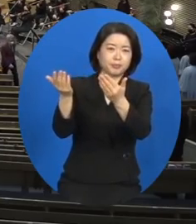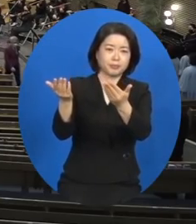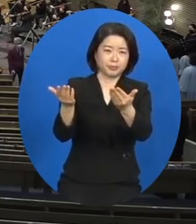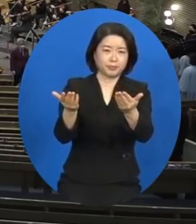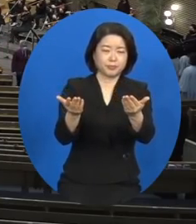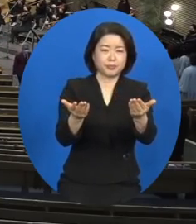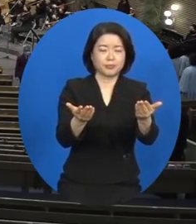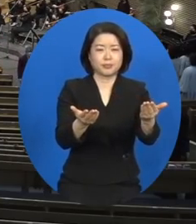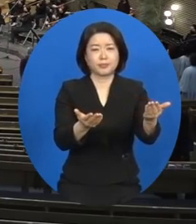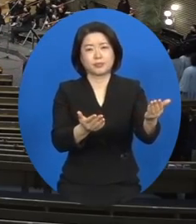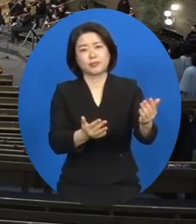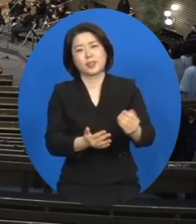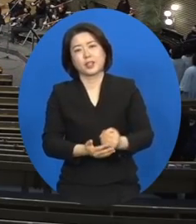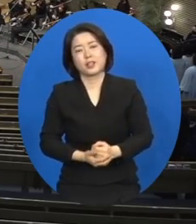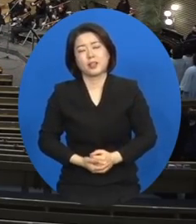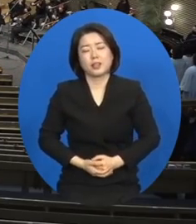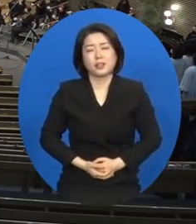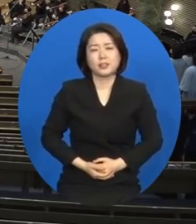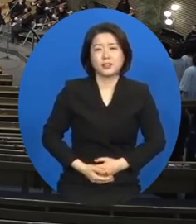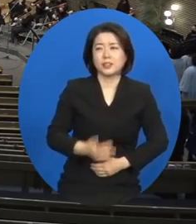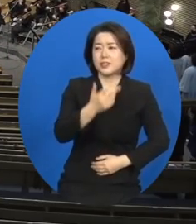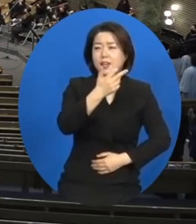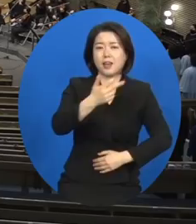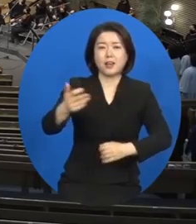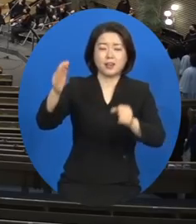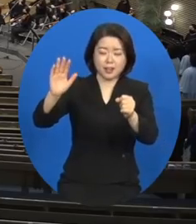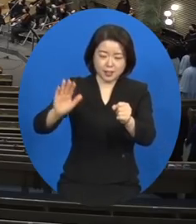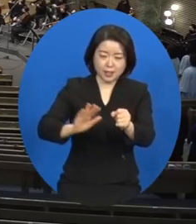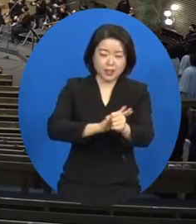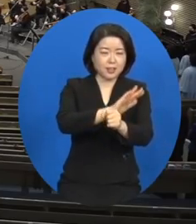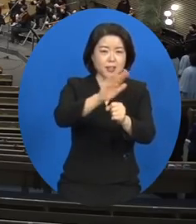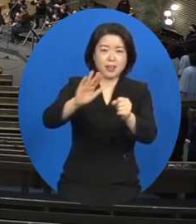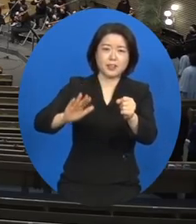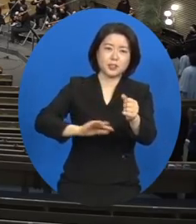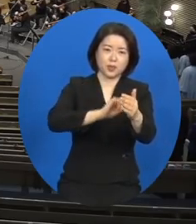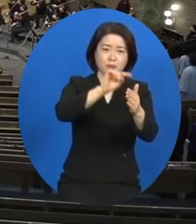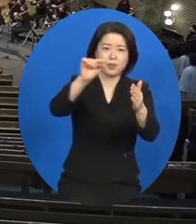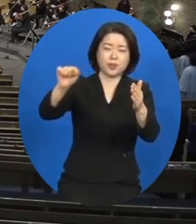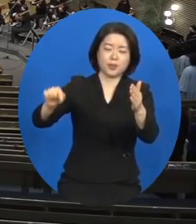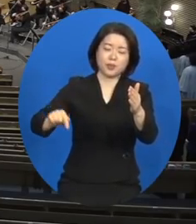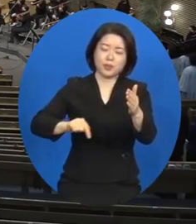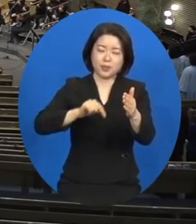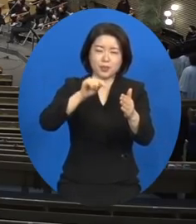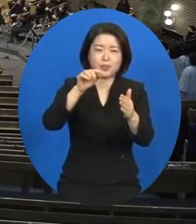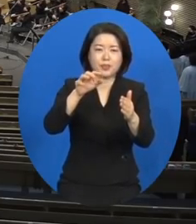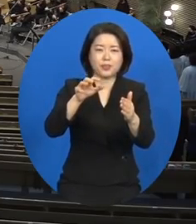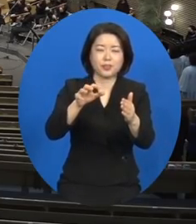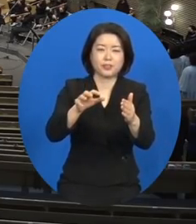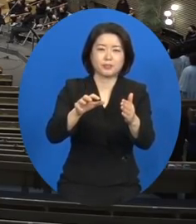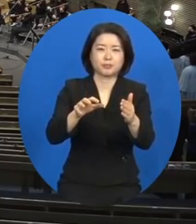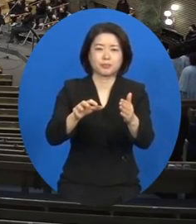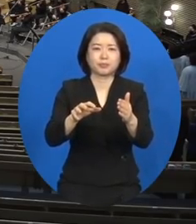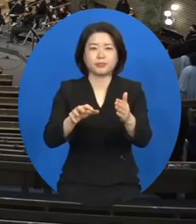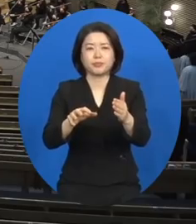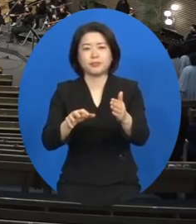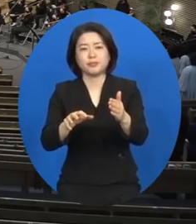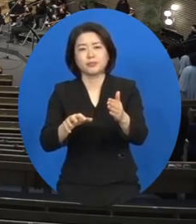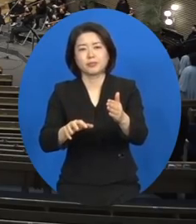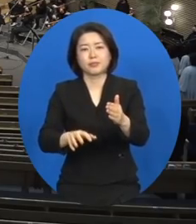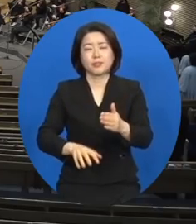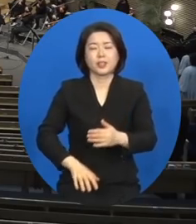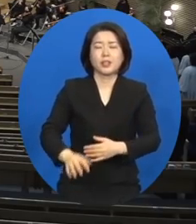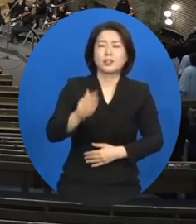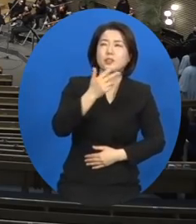주님의 크신 사랑 안에서 크신 사랑 안에서 주를 보게 하소서,